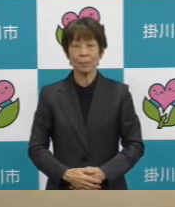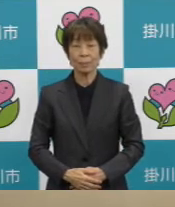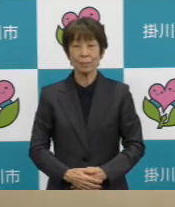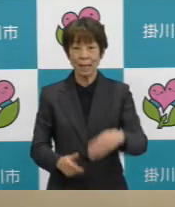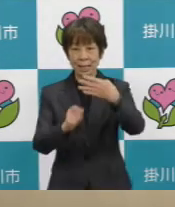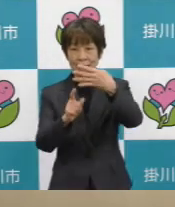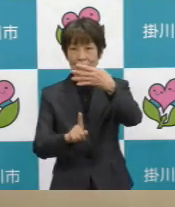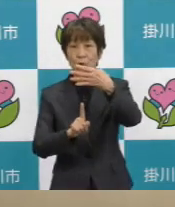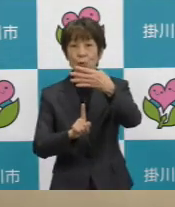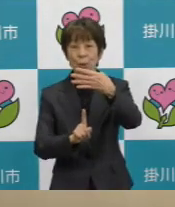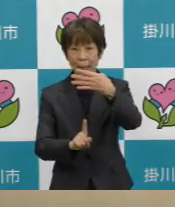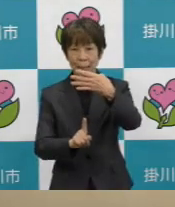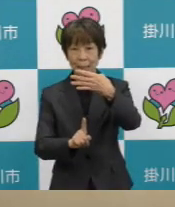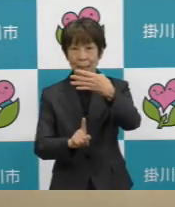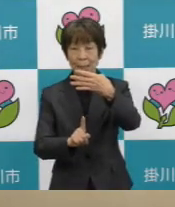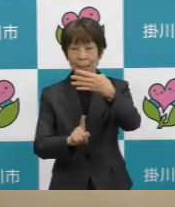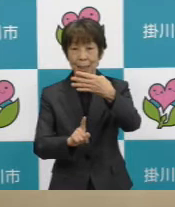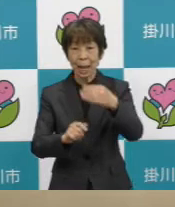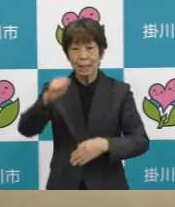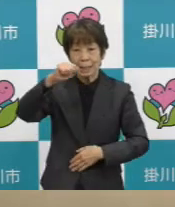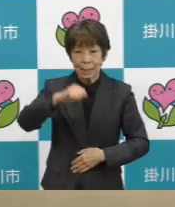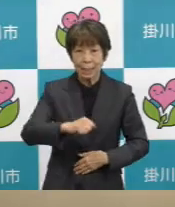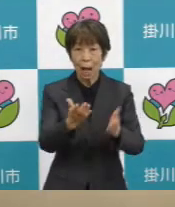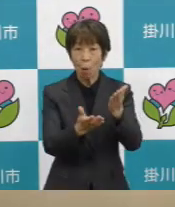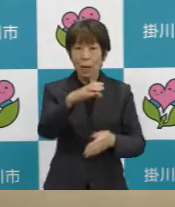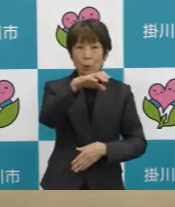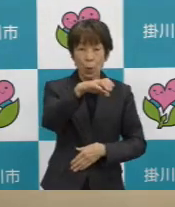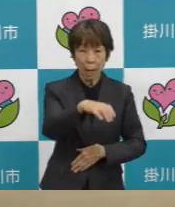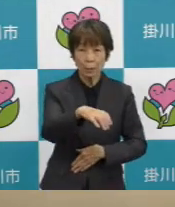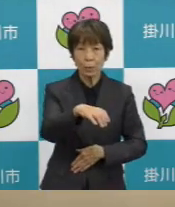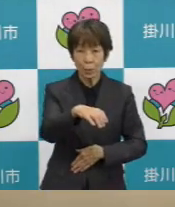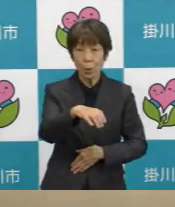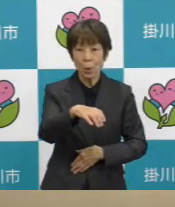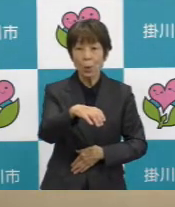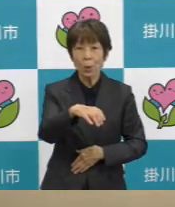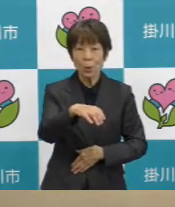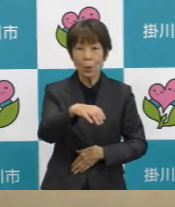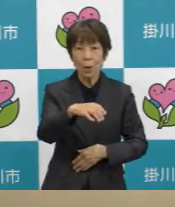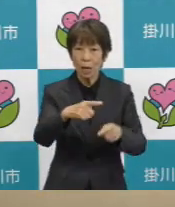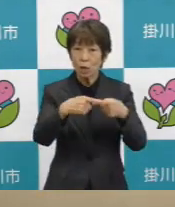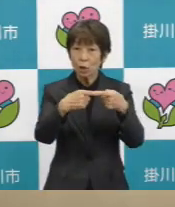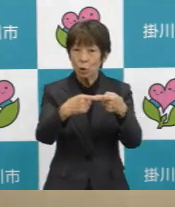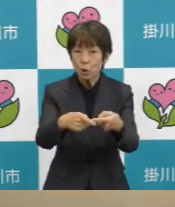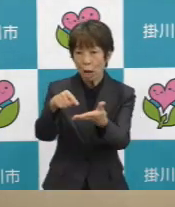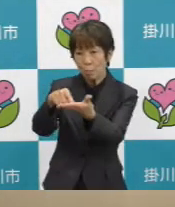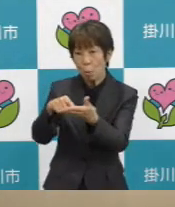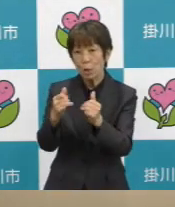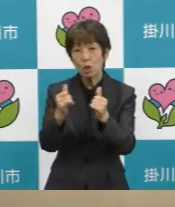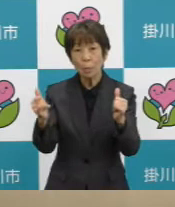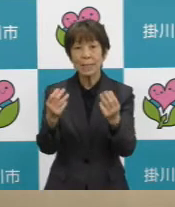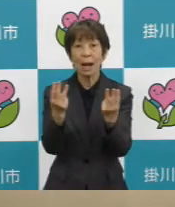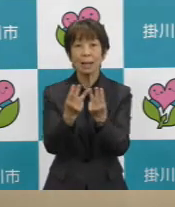4月1日 の、 認可保育園の入園申し込み者数は、